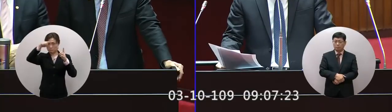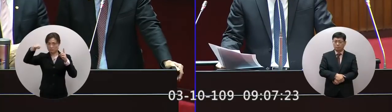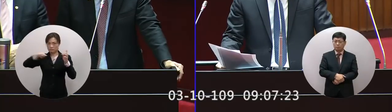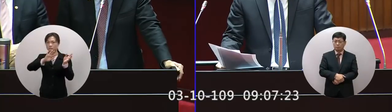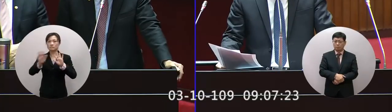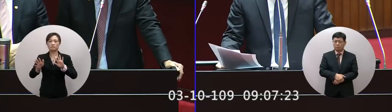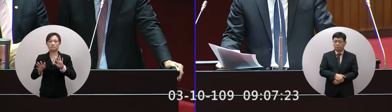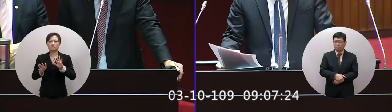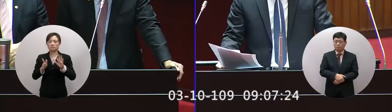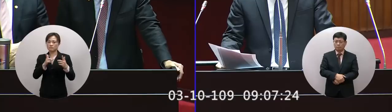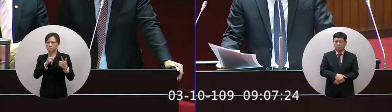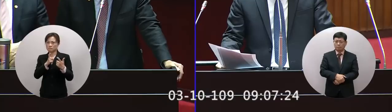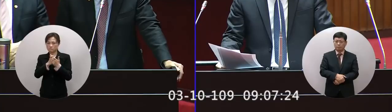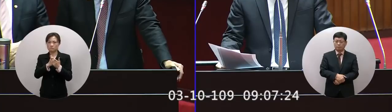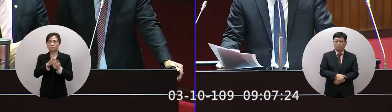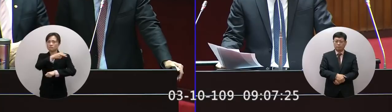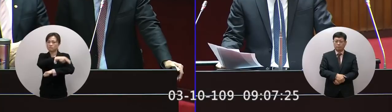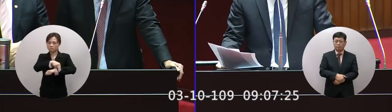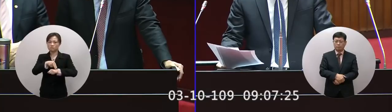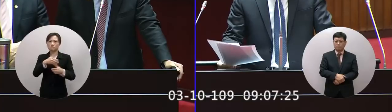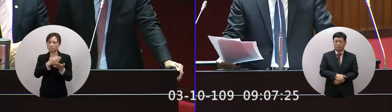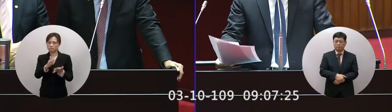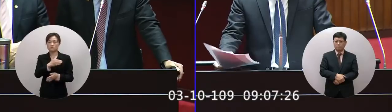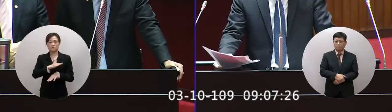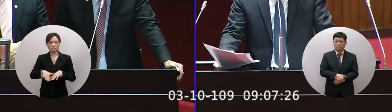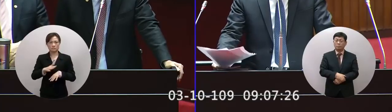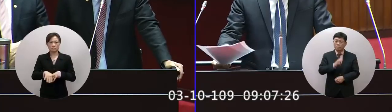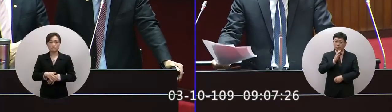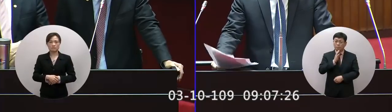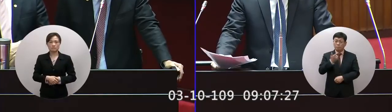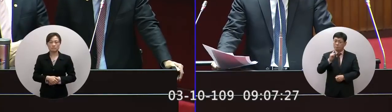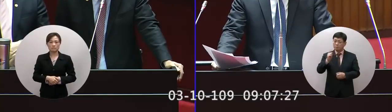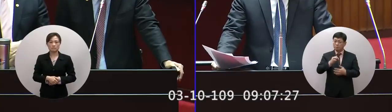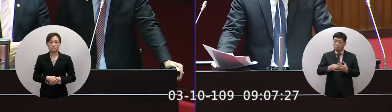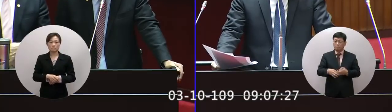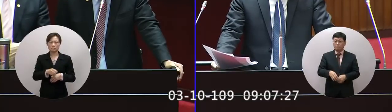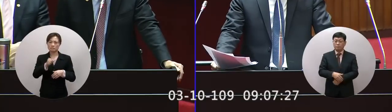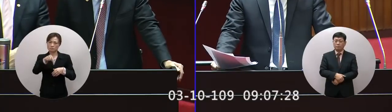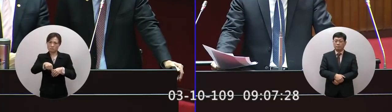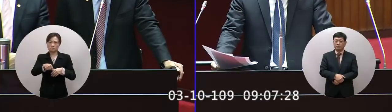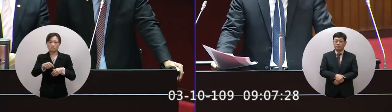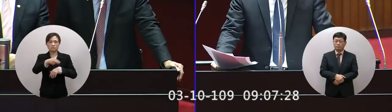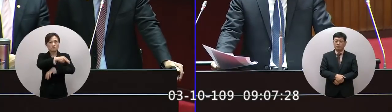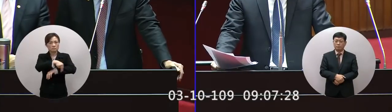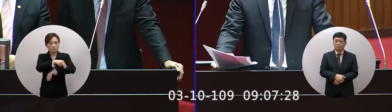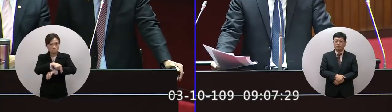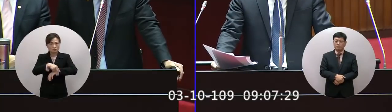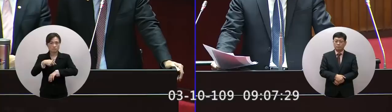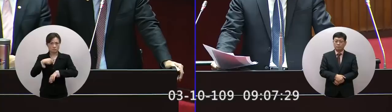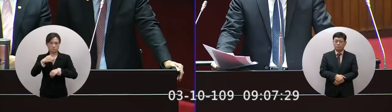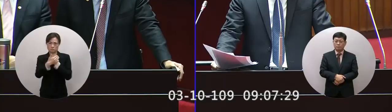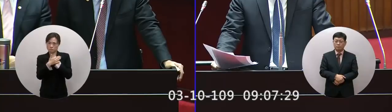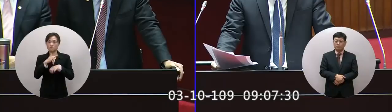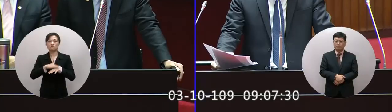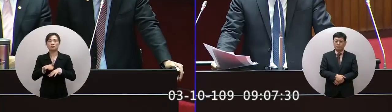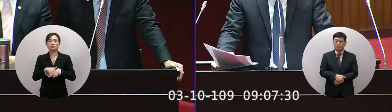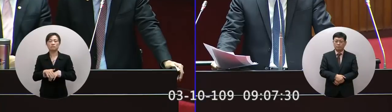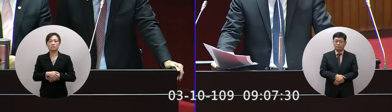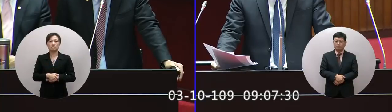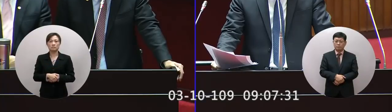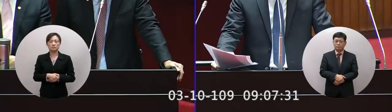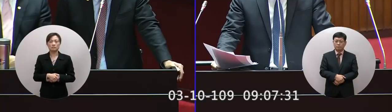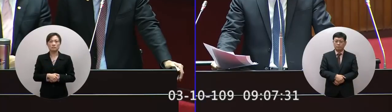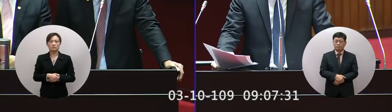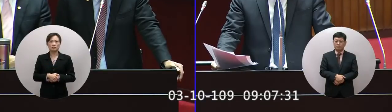呢，然后来做好一个相关的因应。 相关因应措施会有 什么？那市场的机制，我们当然要维护。所以最重要的是看到有没有看